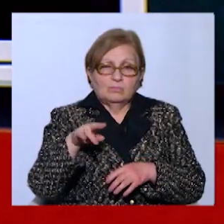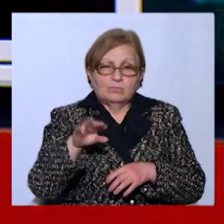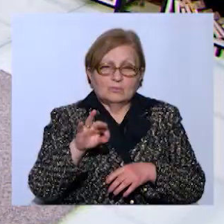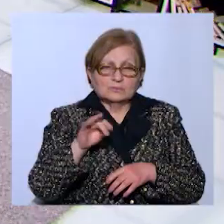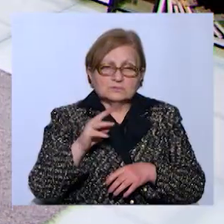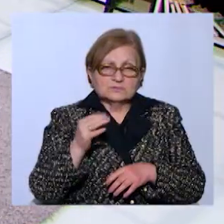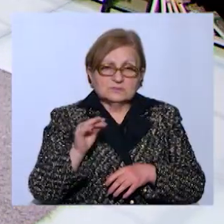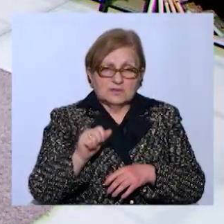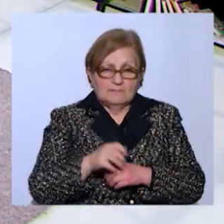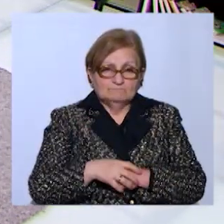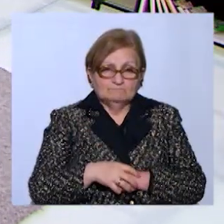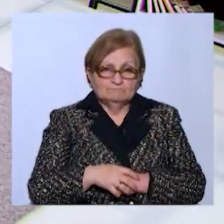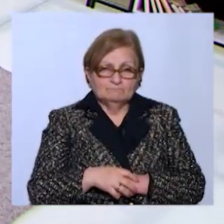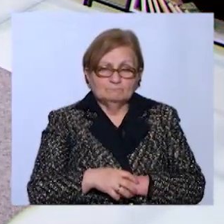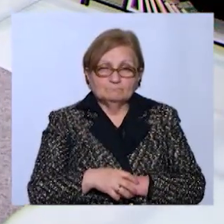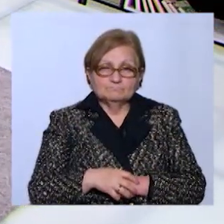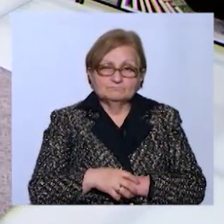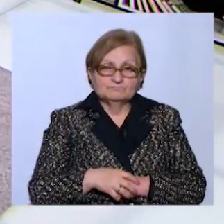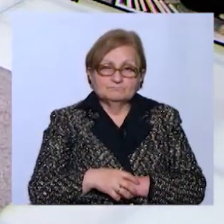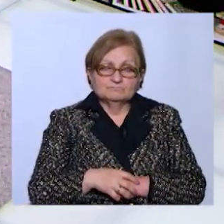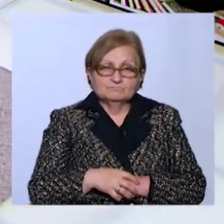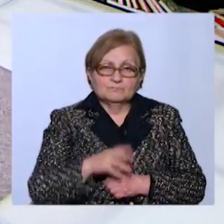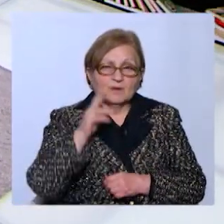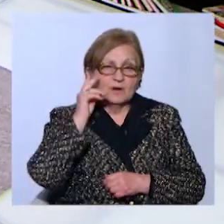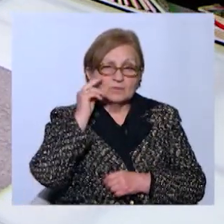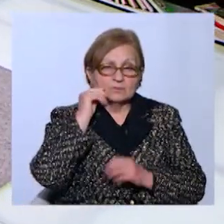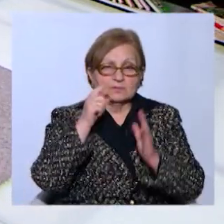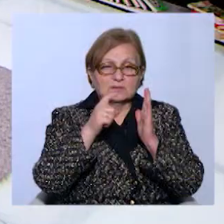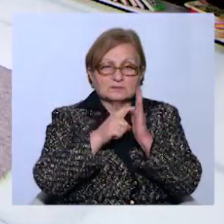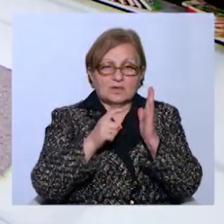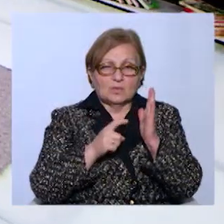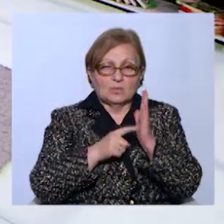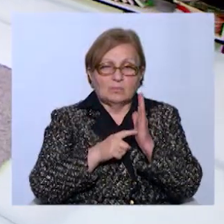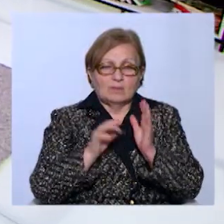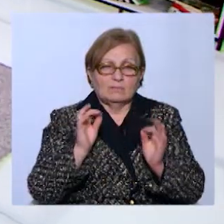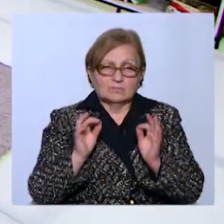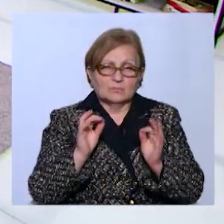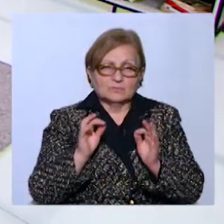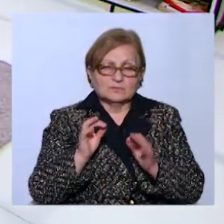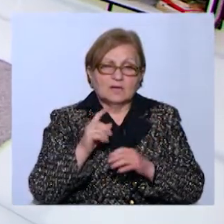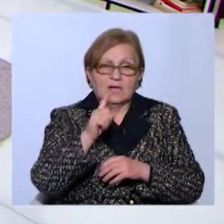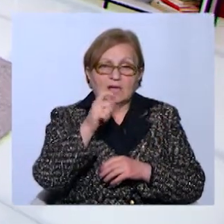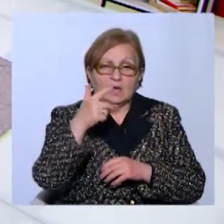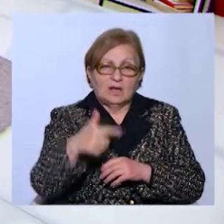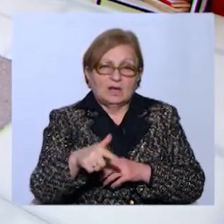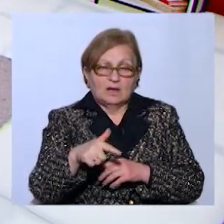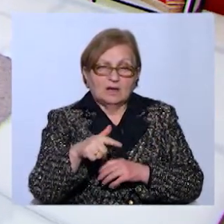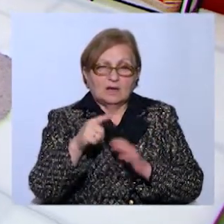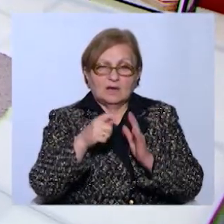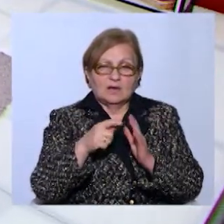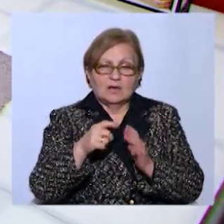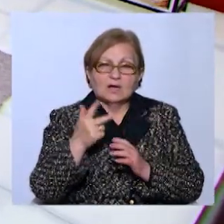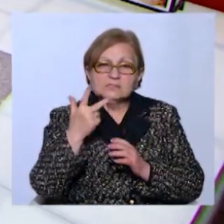0. მოდით განვიხილოთ ესეთი ამოცანა. რიცხვის დაყოფა პროპორციულ ნაწილებად. დამყოთ 120-ის 3-ის და 5-ის